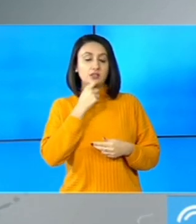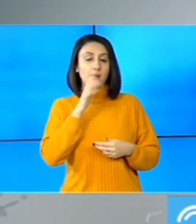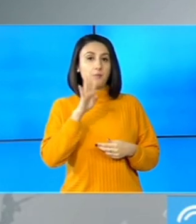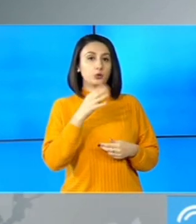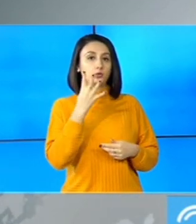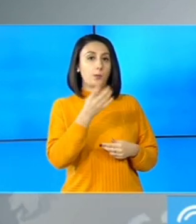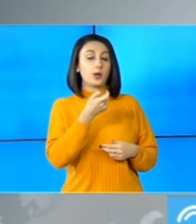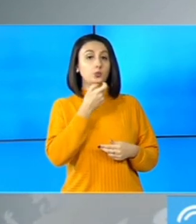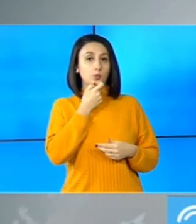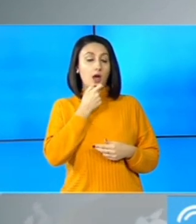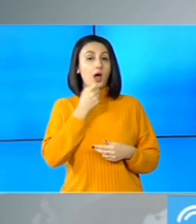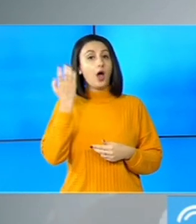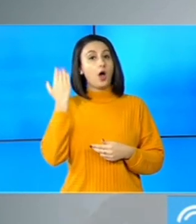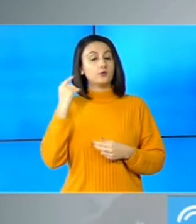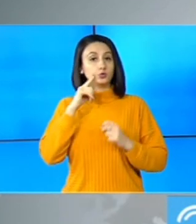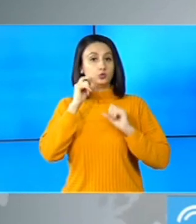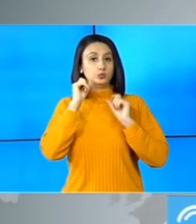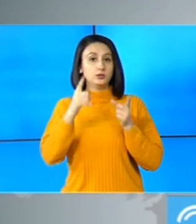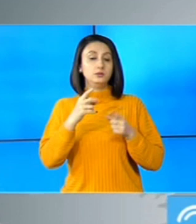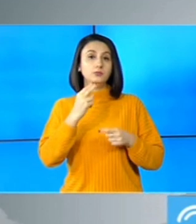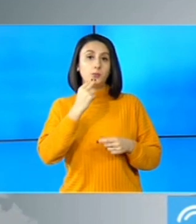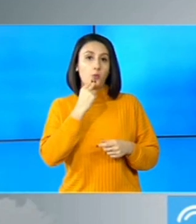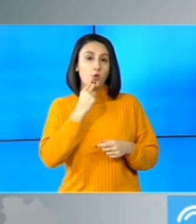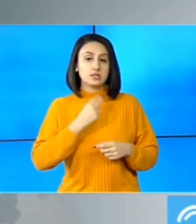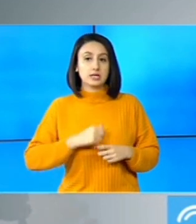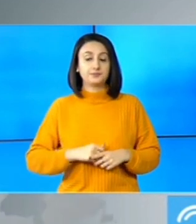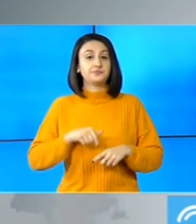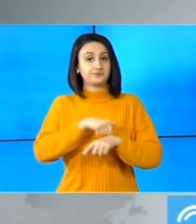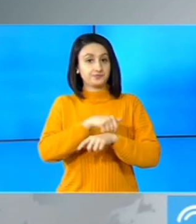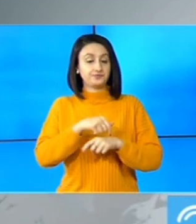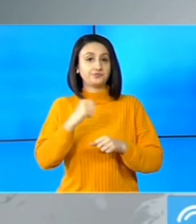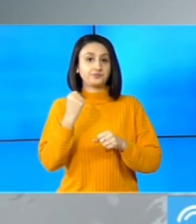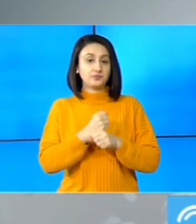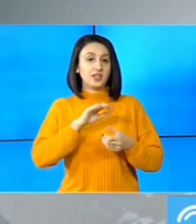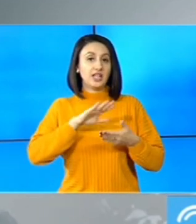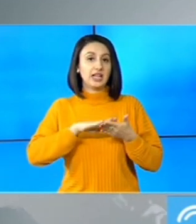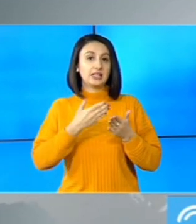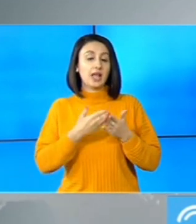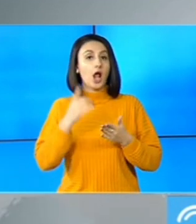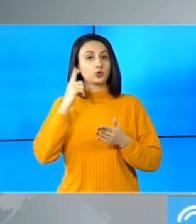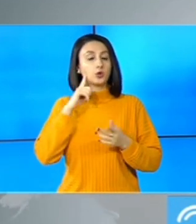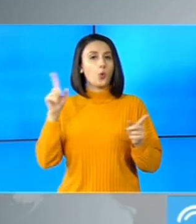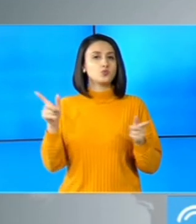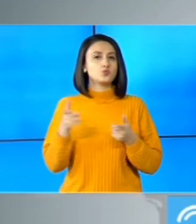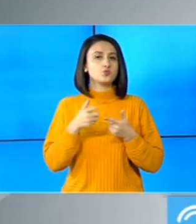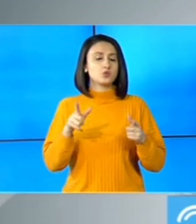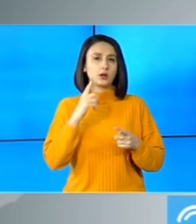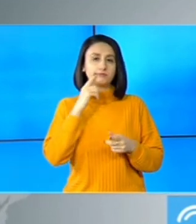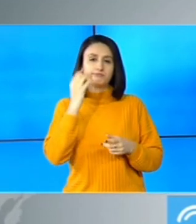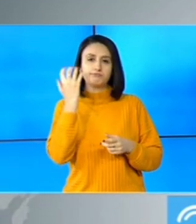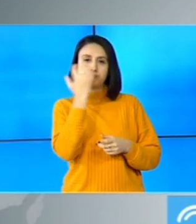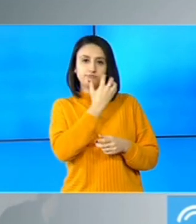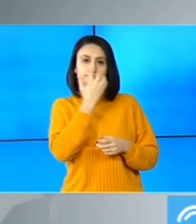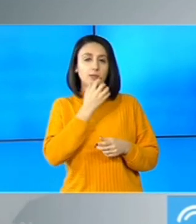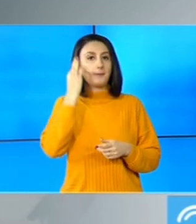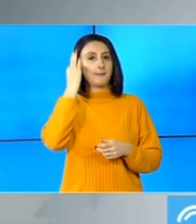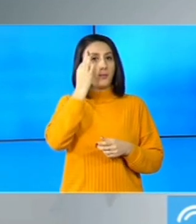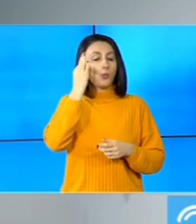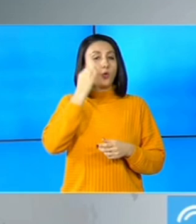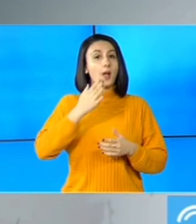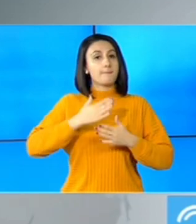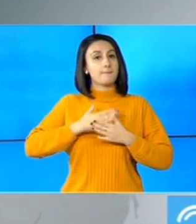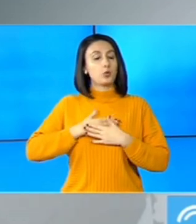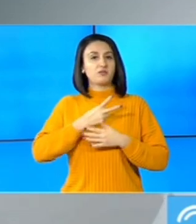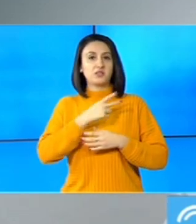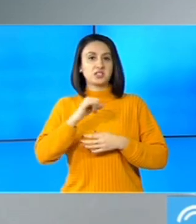44 de ani au fost surprinși de agenții de poliție în timp ce făceau grătare Și asculta muzică de jale în memoria defunctului fără